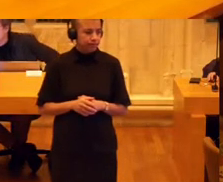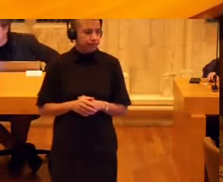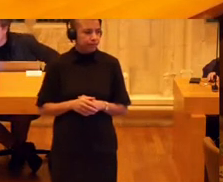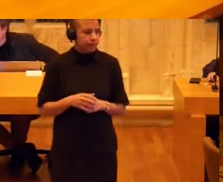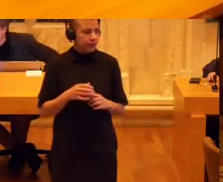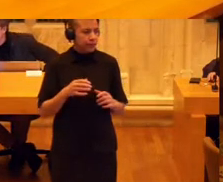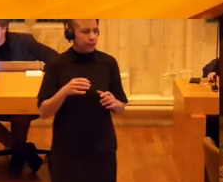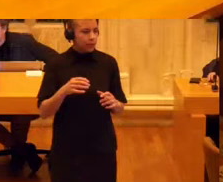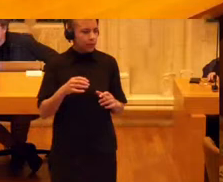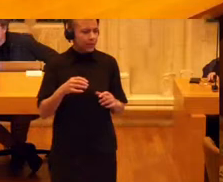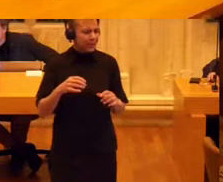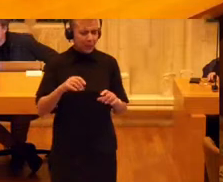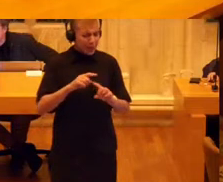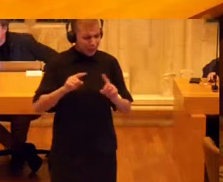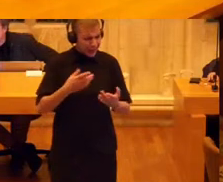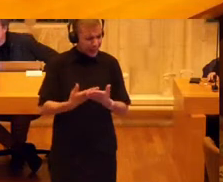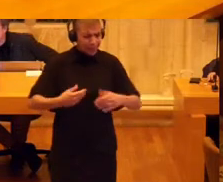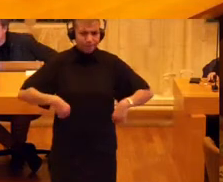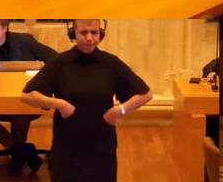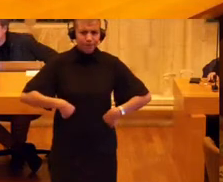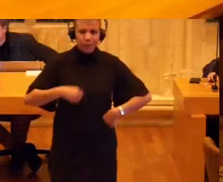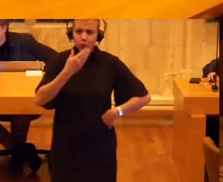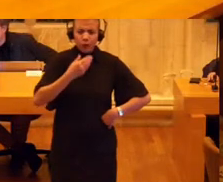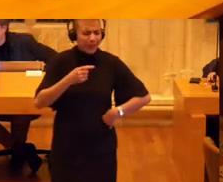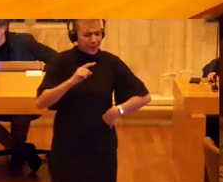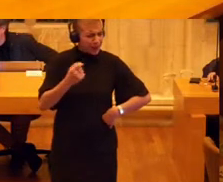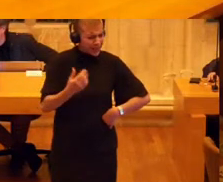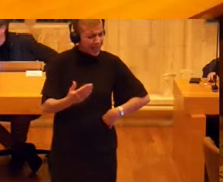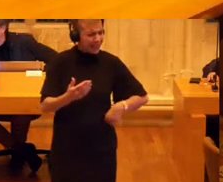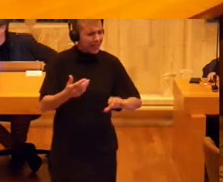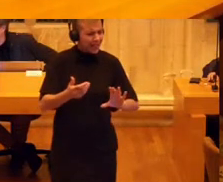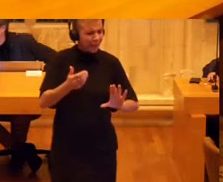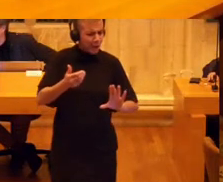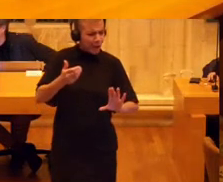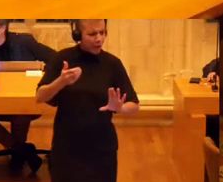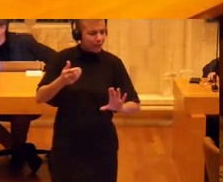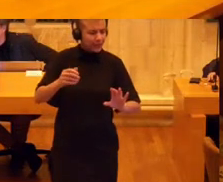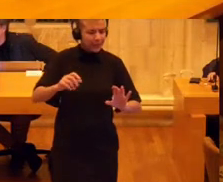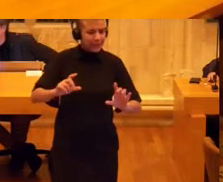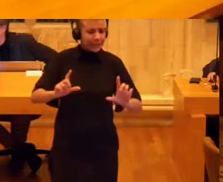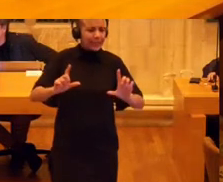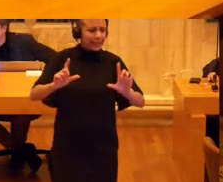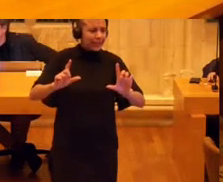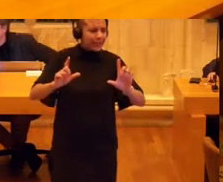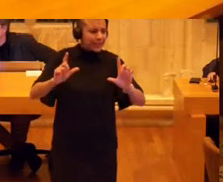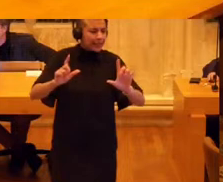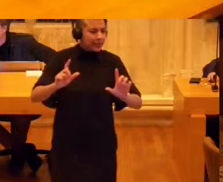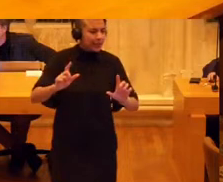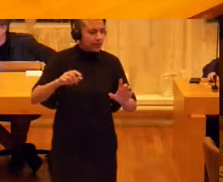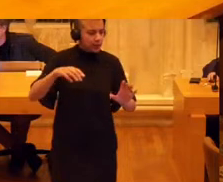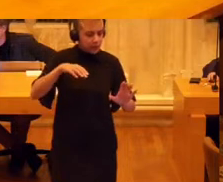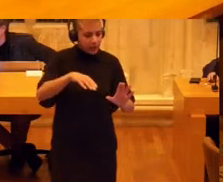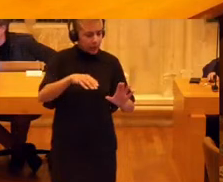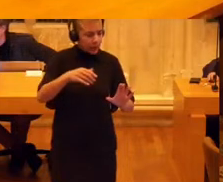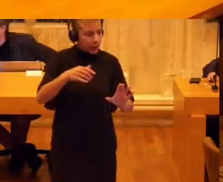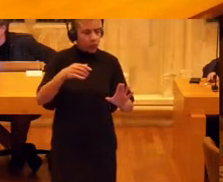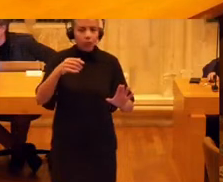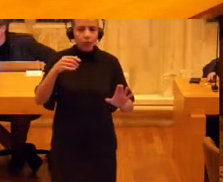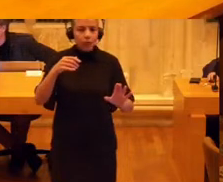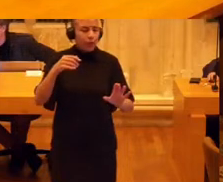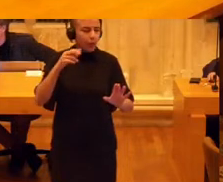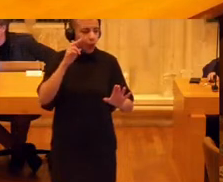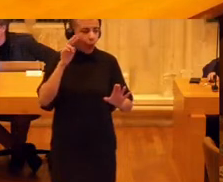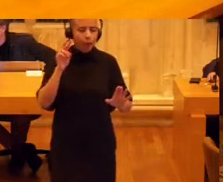Celui-là. Non, c'était pas celui-là, non. Après, avancer encore un peu, il faut descendre, c'est vraiment celui dans la descente. Il y a les deux monos, celui qui monte la descente. Page